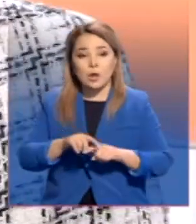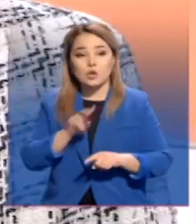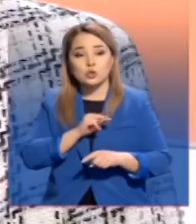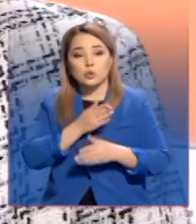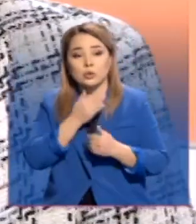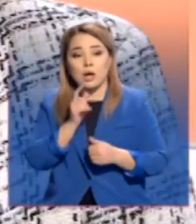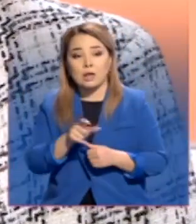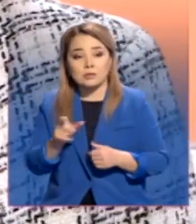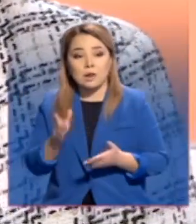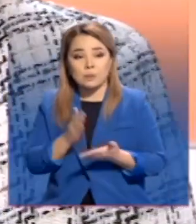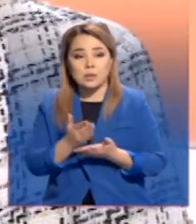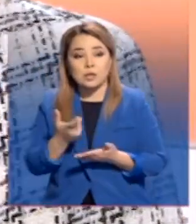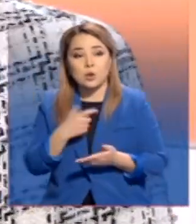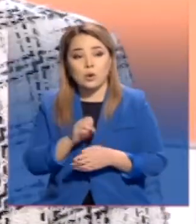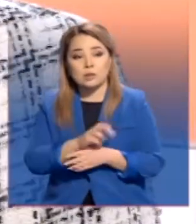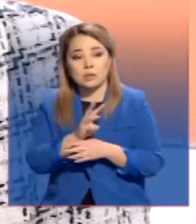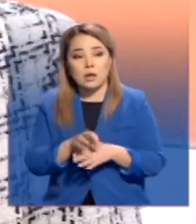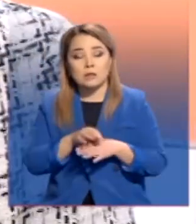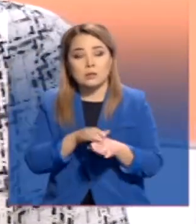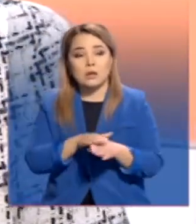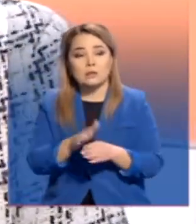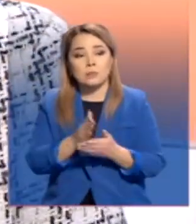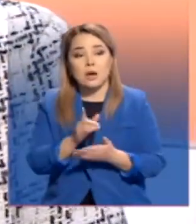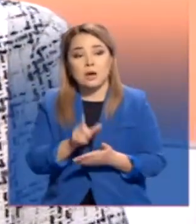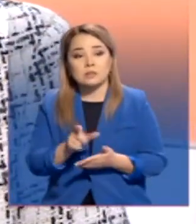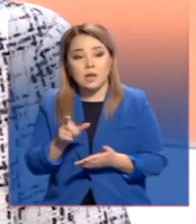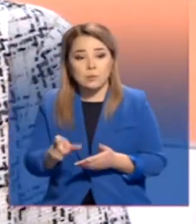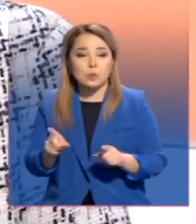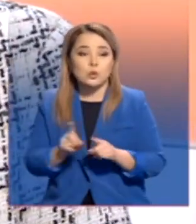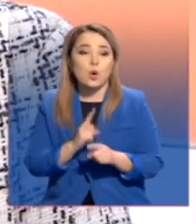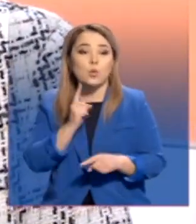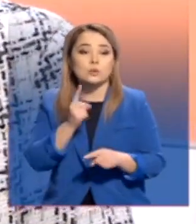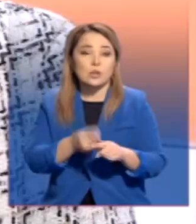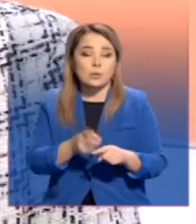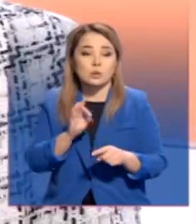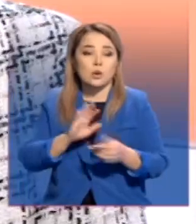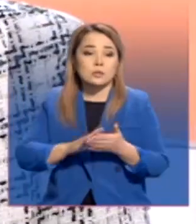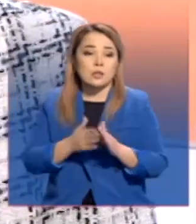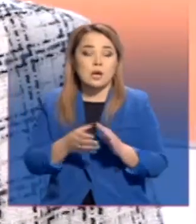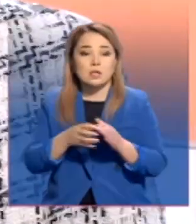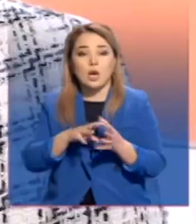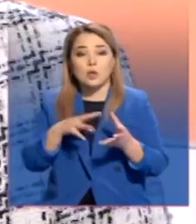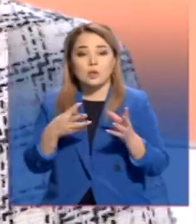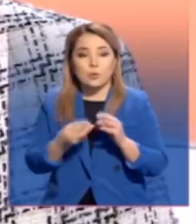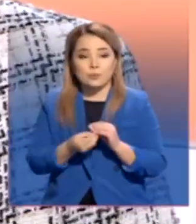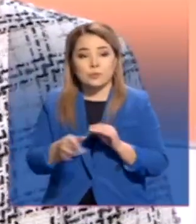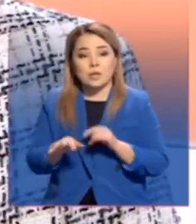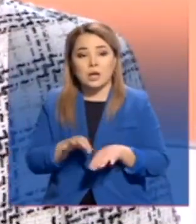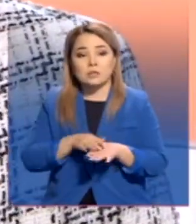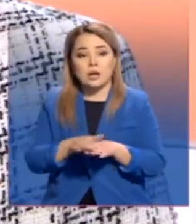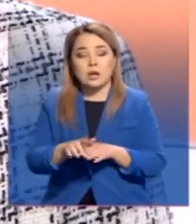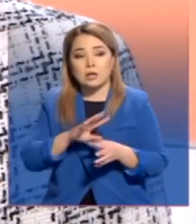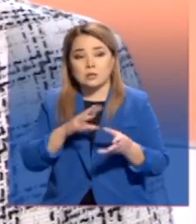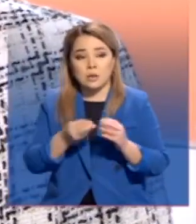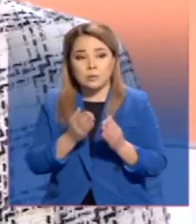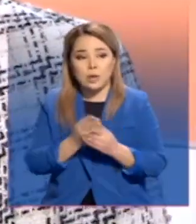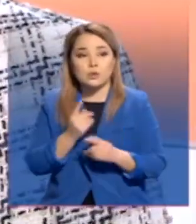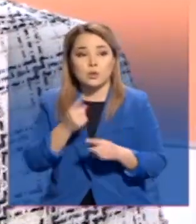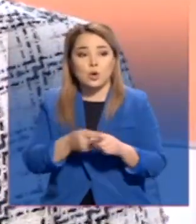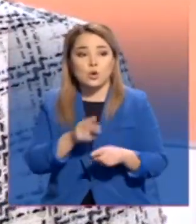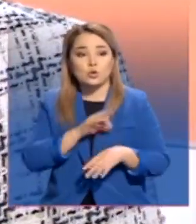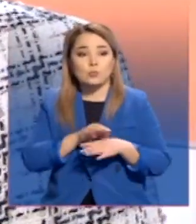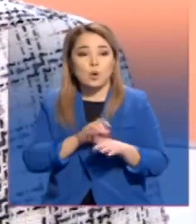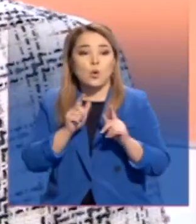жұмыссыз адамдар болса, өз-өзін қамтыған адамдар болса, оларға қосымша мына әлеуметтік бейімдеу шаралары көрсетіледі, жаңағы